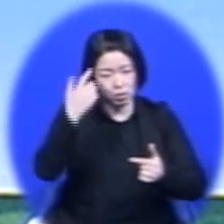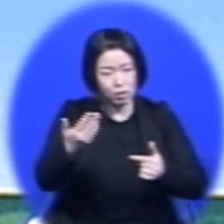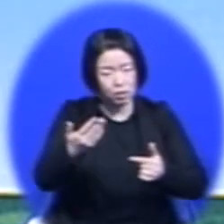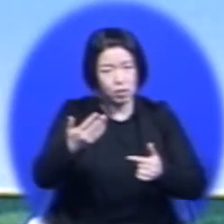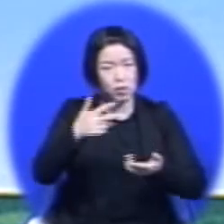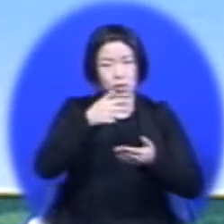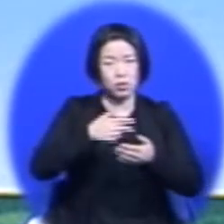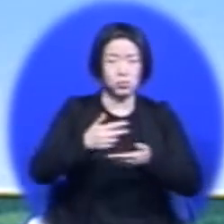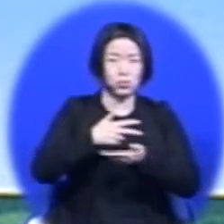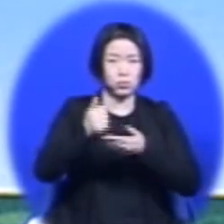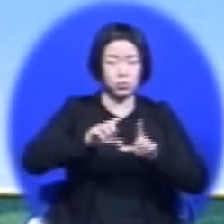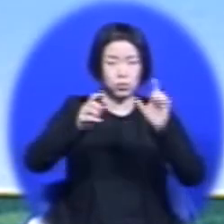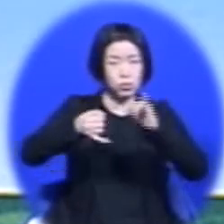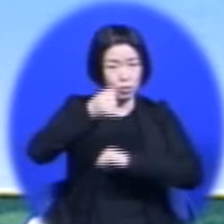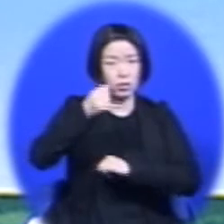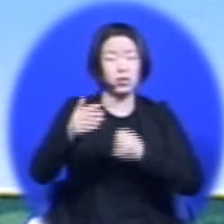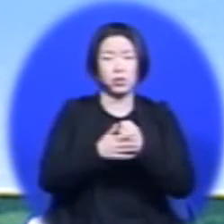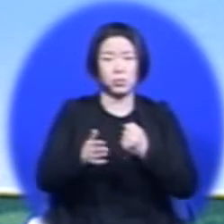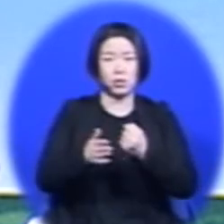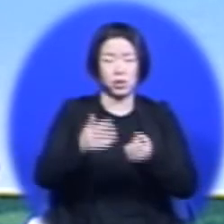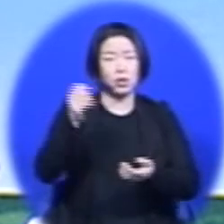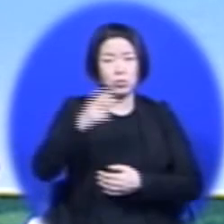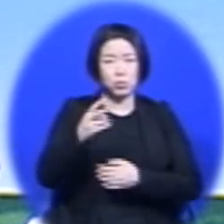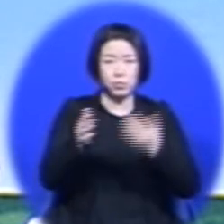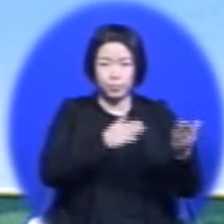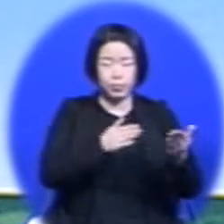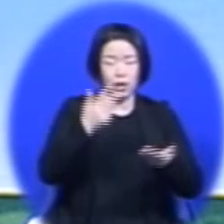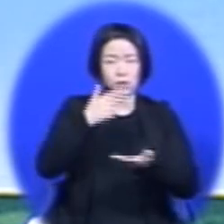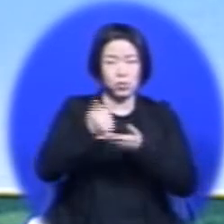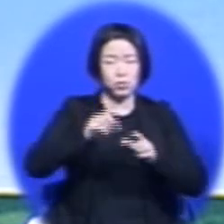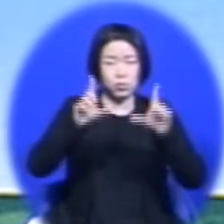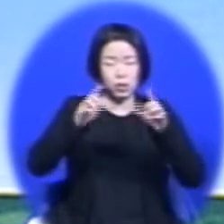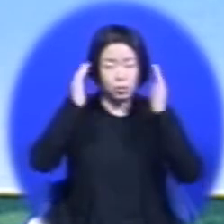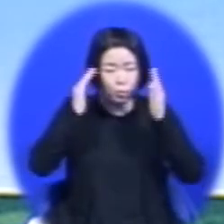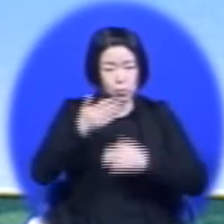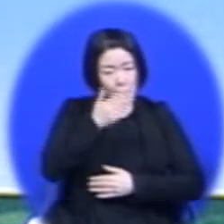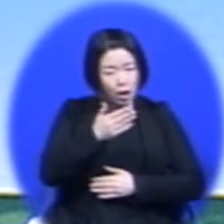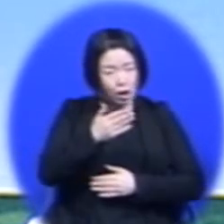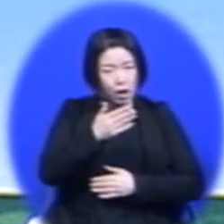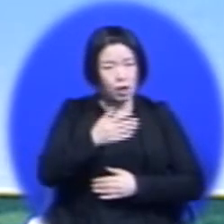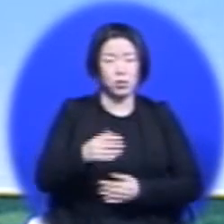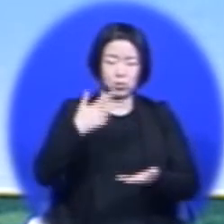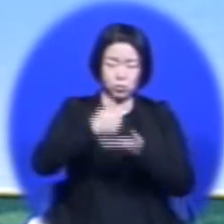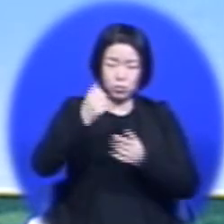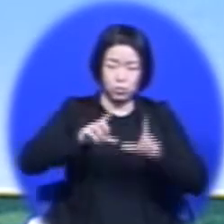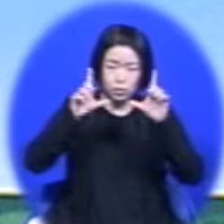어겼으니까. 주일에 공부해도 되나, 주일에 식당 가서 밥 사 먹어도 되나,